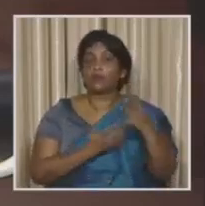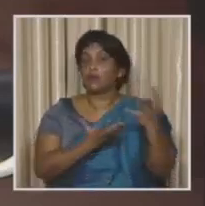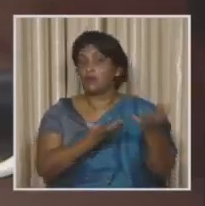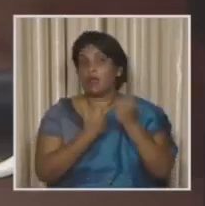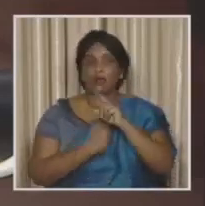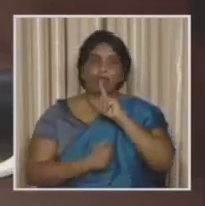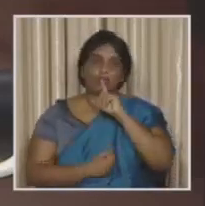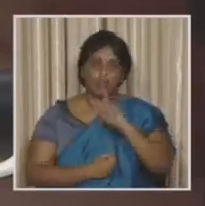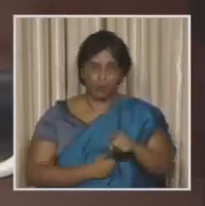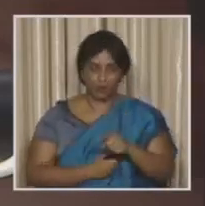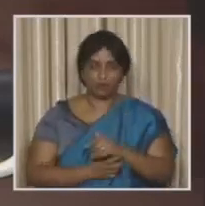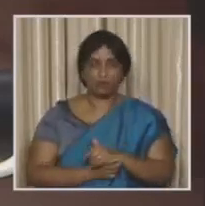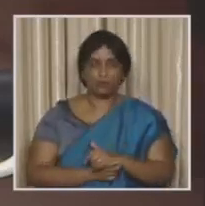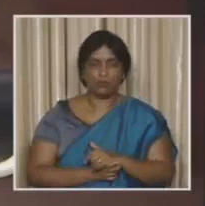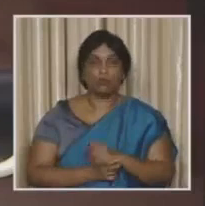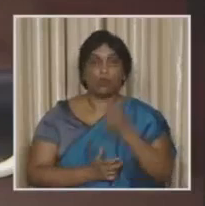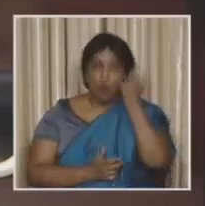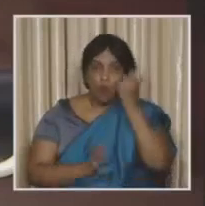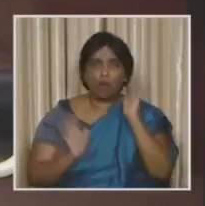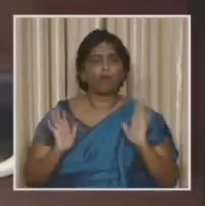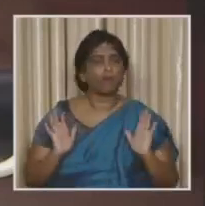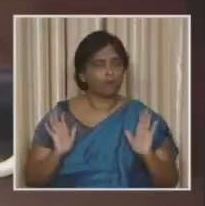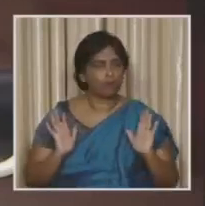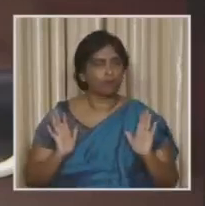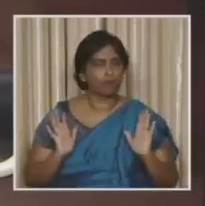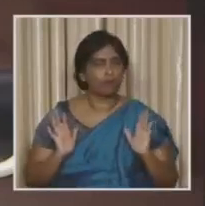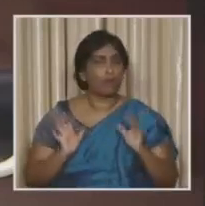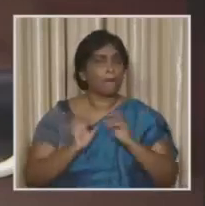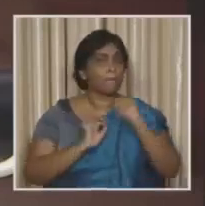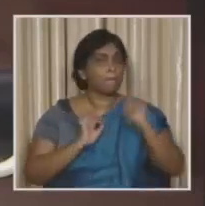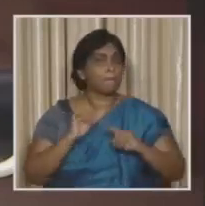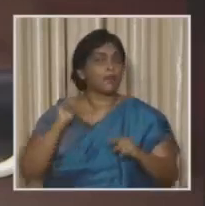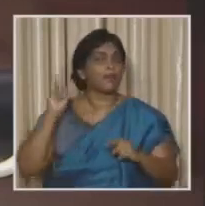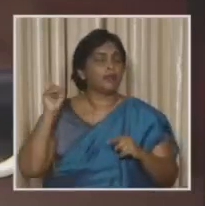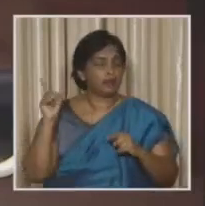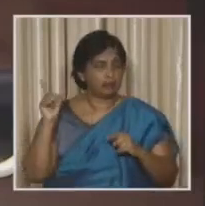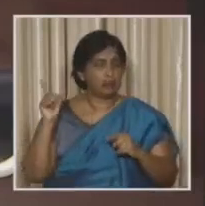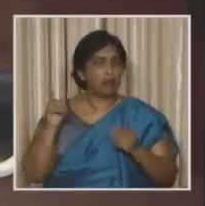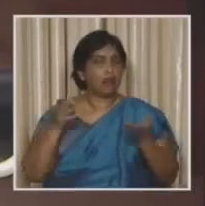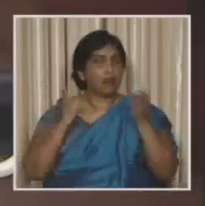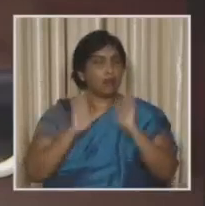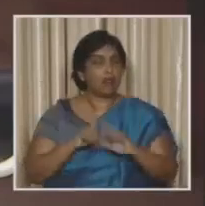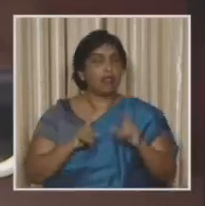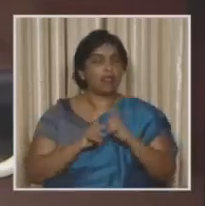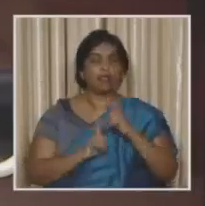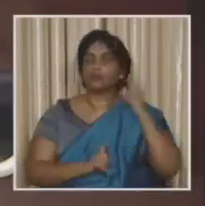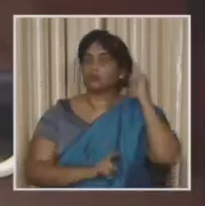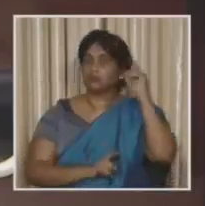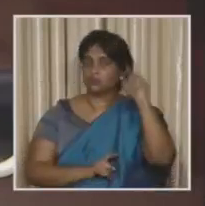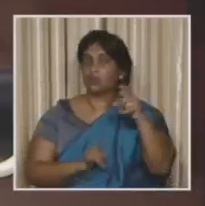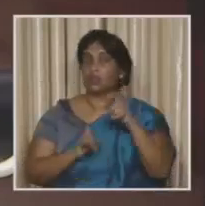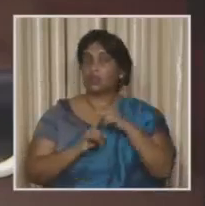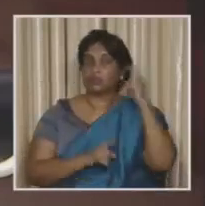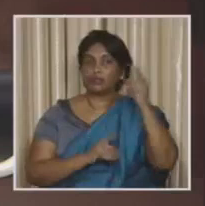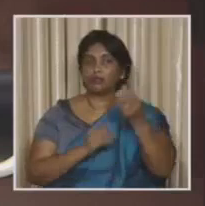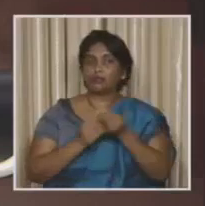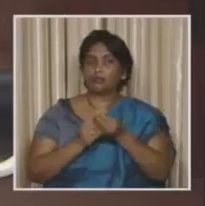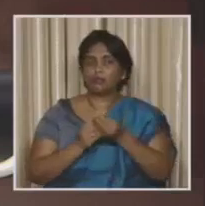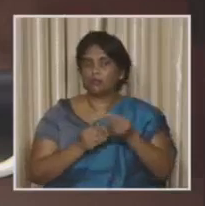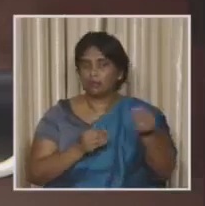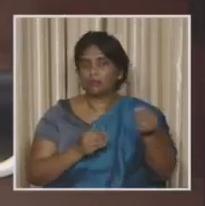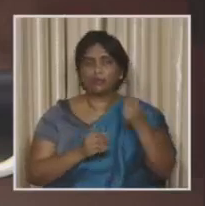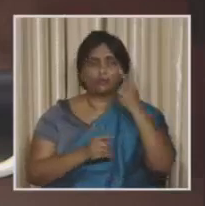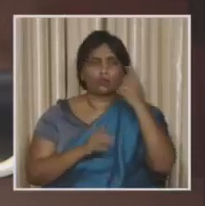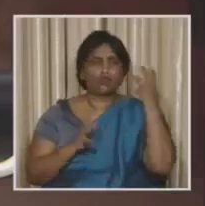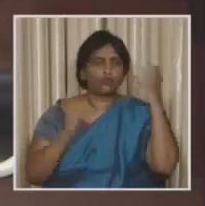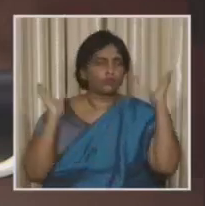කිව්වයි කියලා. හොයන්න ඕන. ඔය කියලා ඔහු මඩකලපුවේ හිටියේ කියලා. අවසන් ද ඔහු දෙහිවල යනවා. දෙහිවල ආසන්න